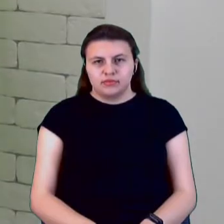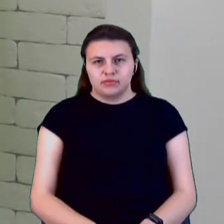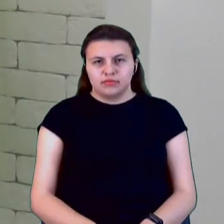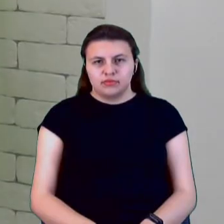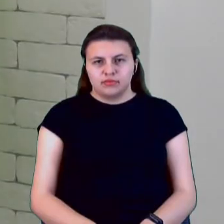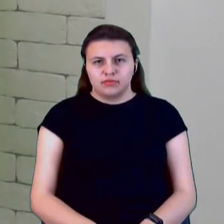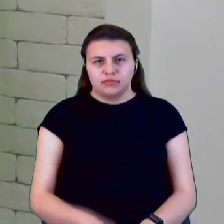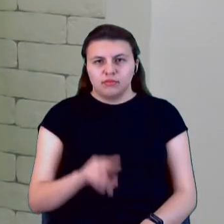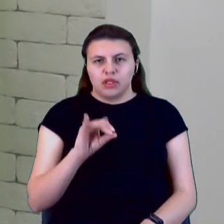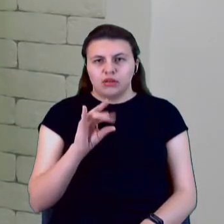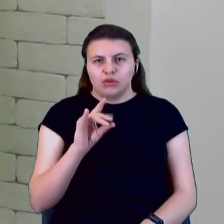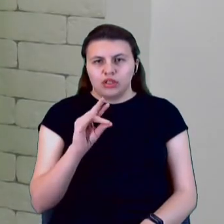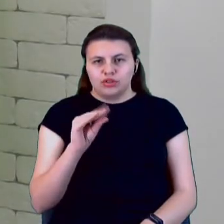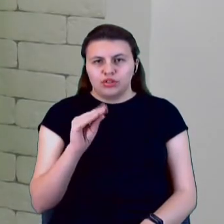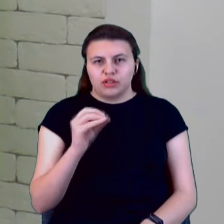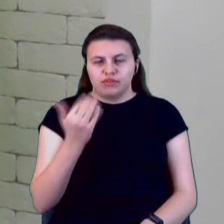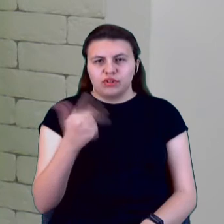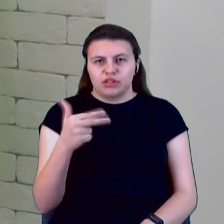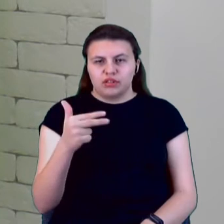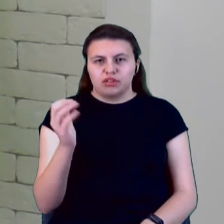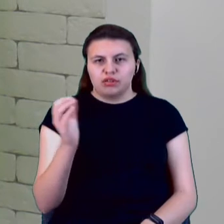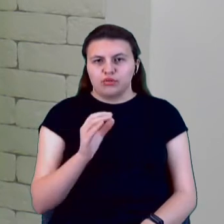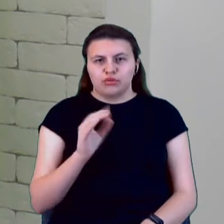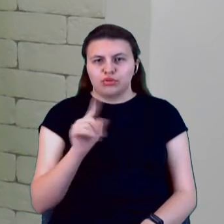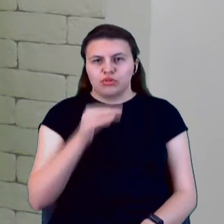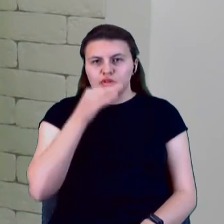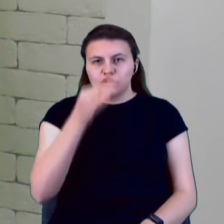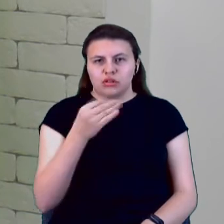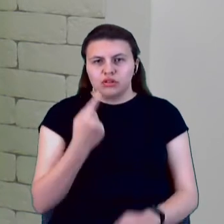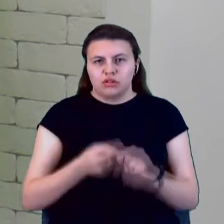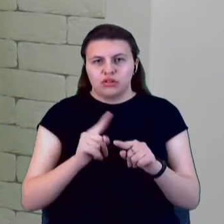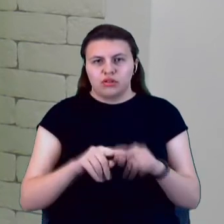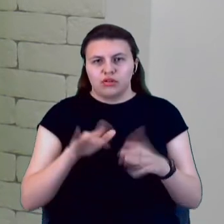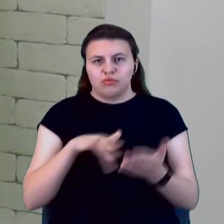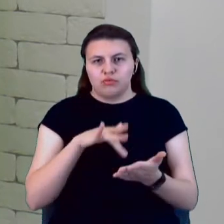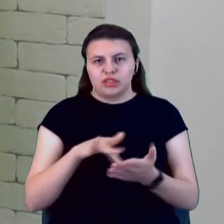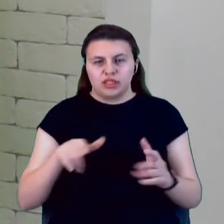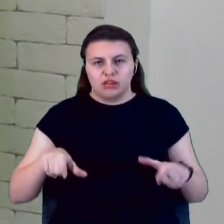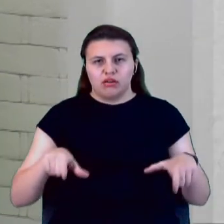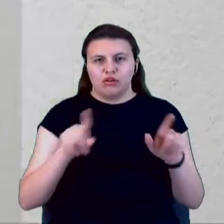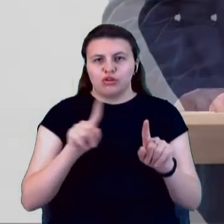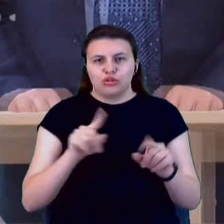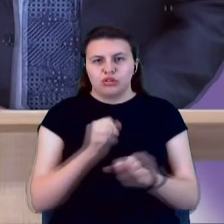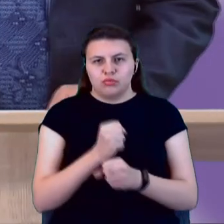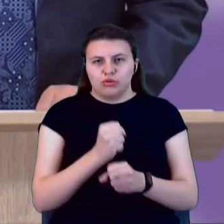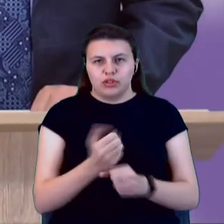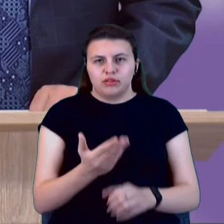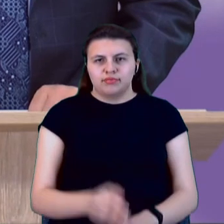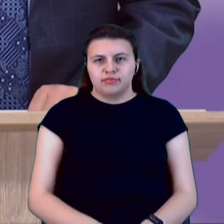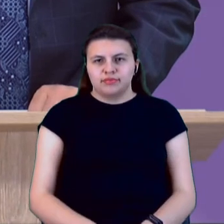Пане Олеже, ваші 30 секунд. Що скажете з приводу міських тротуарів? Що з ними робити?